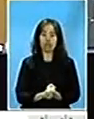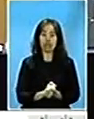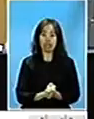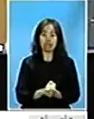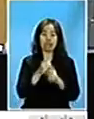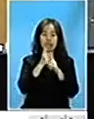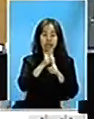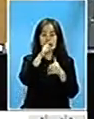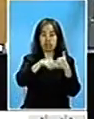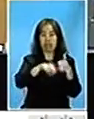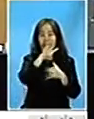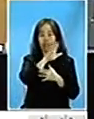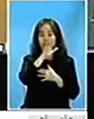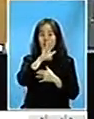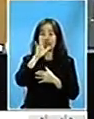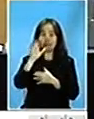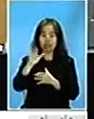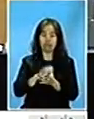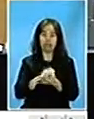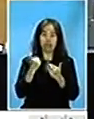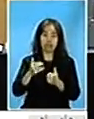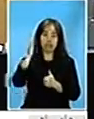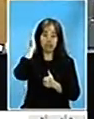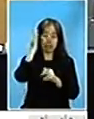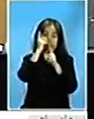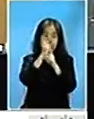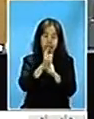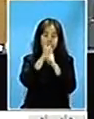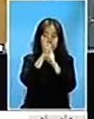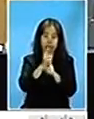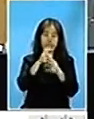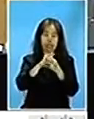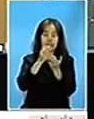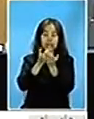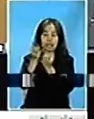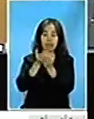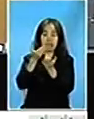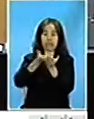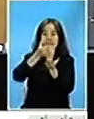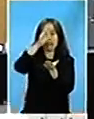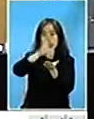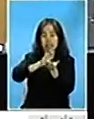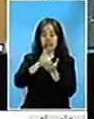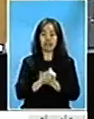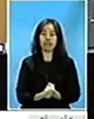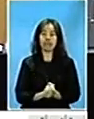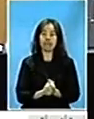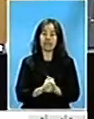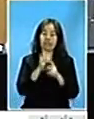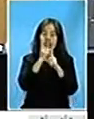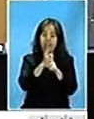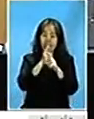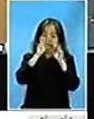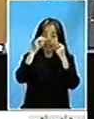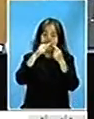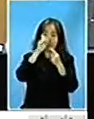แต่ละท่านนะครับดังนั้นท่านอภิปรายในประเด็นในการใช้จ่ายงบประมาณนะครับเชิญท่านต่อเอาเฉพาะประเด็นของท่